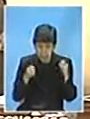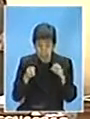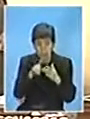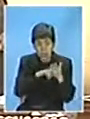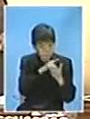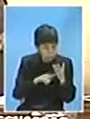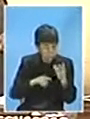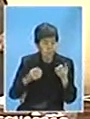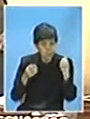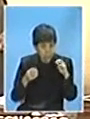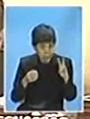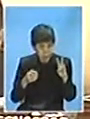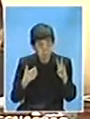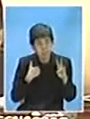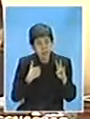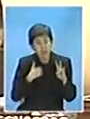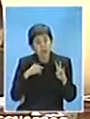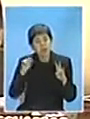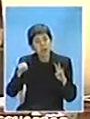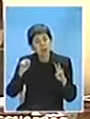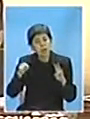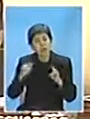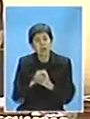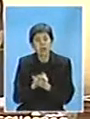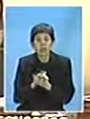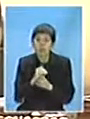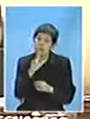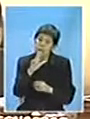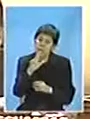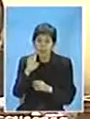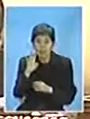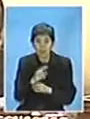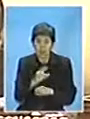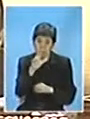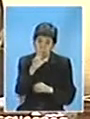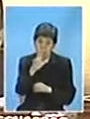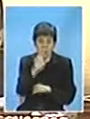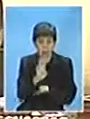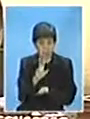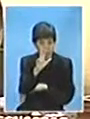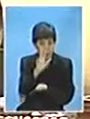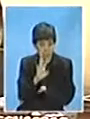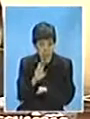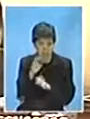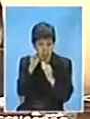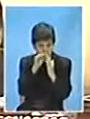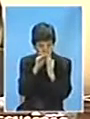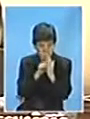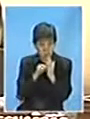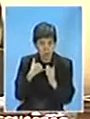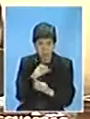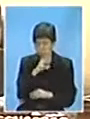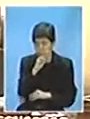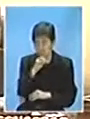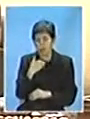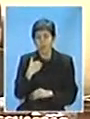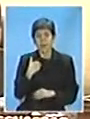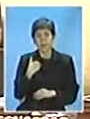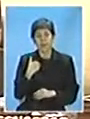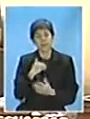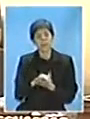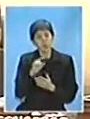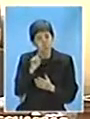ล้วนะครับก็จะเอามาจากอัน3หรืออัน4นะครับอัน3และอัน4ระบุในข้อมาตราต่อไปนะครับ